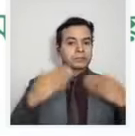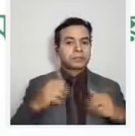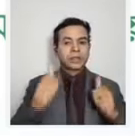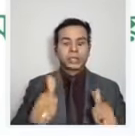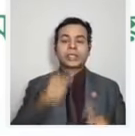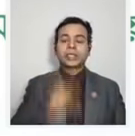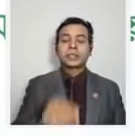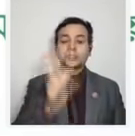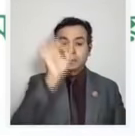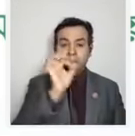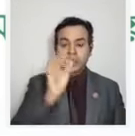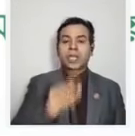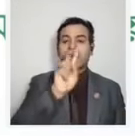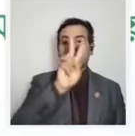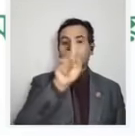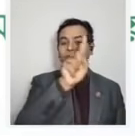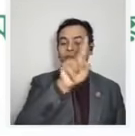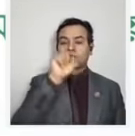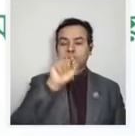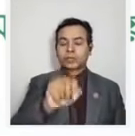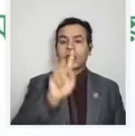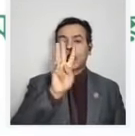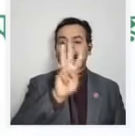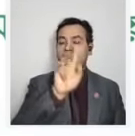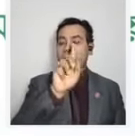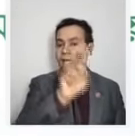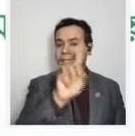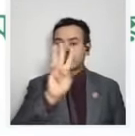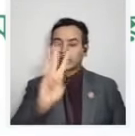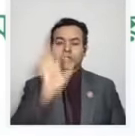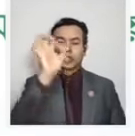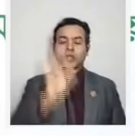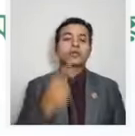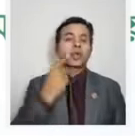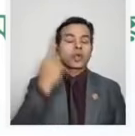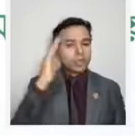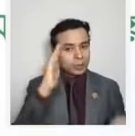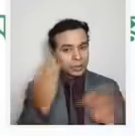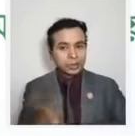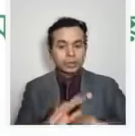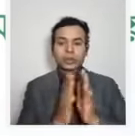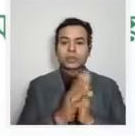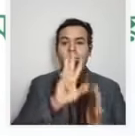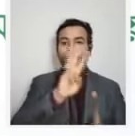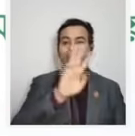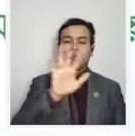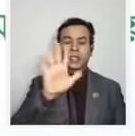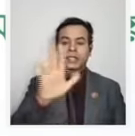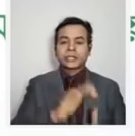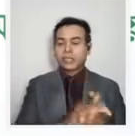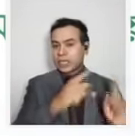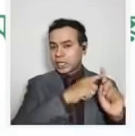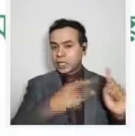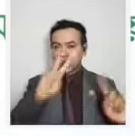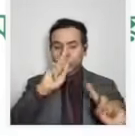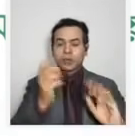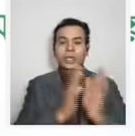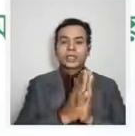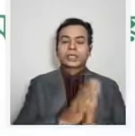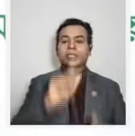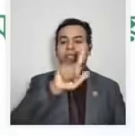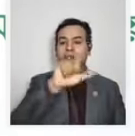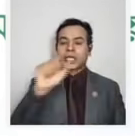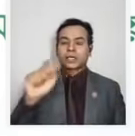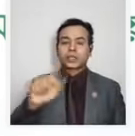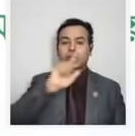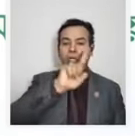571 জন, এ পর্যন্ত সুস্থ 12,161 জন, শনাক্ত বিবেচনায় সুস্থতা হার 21.13%।